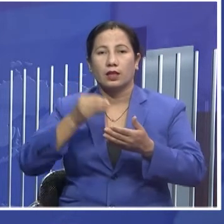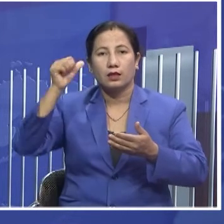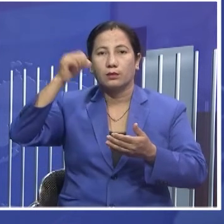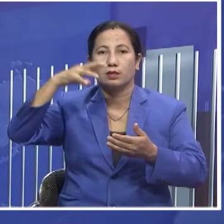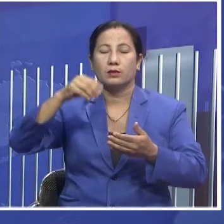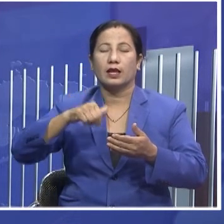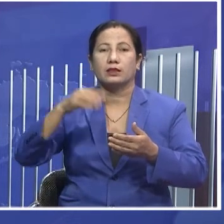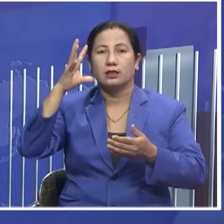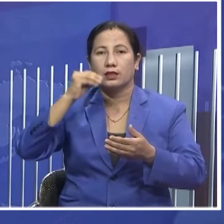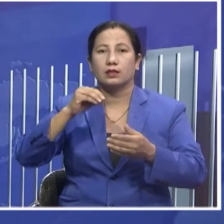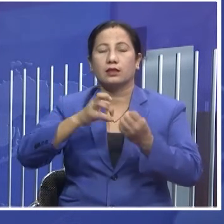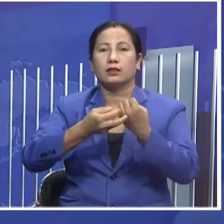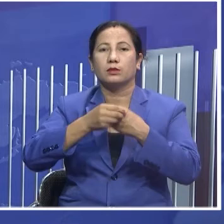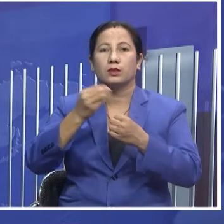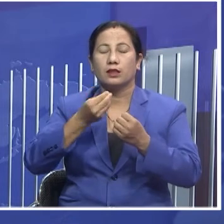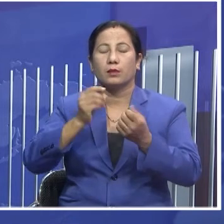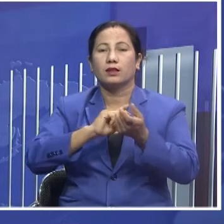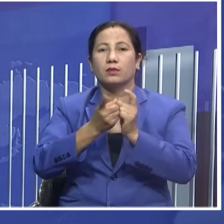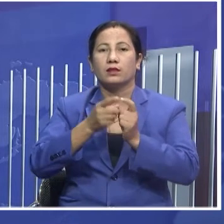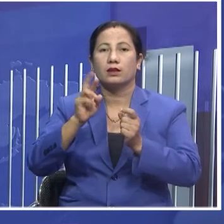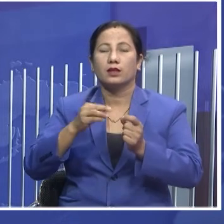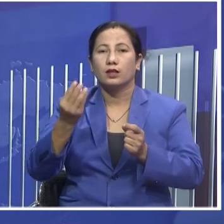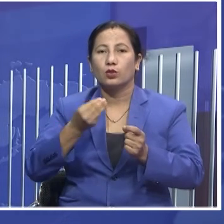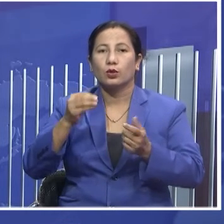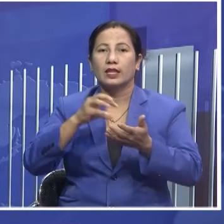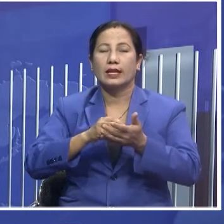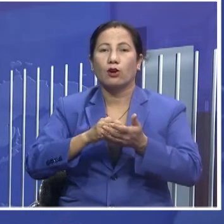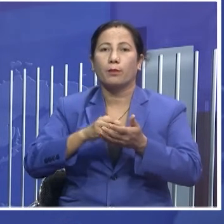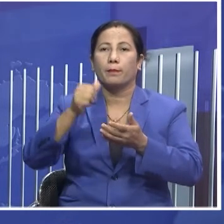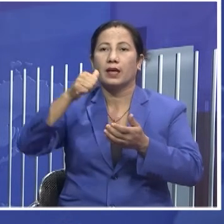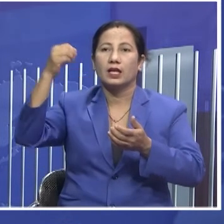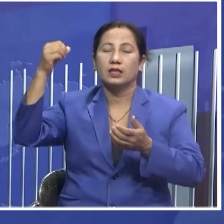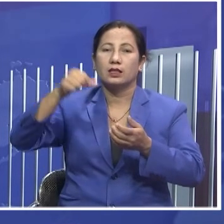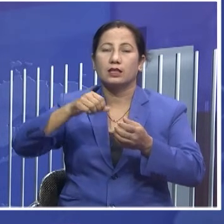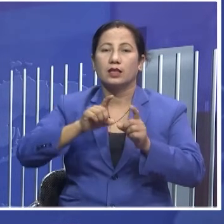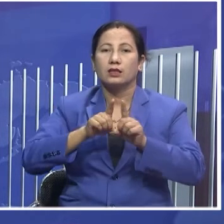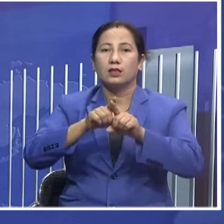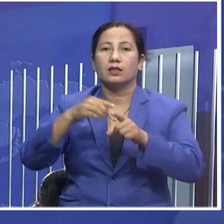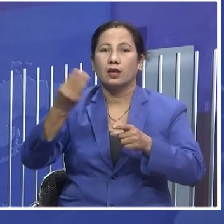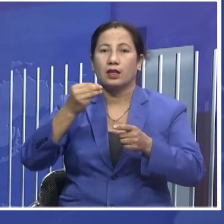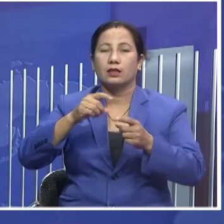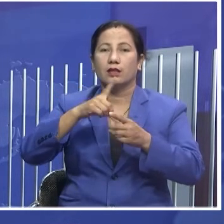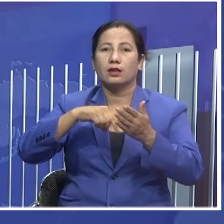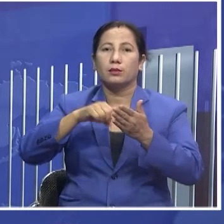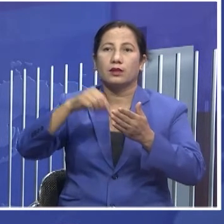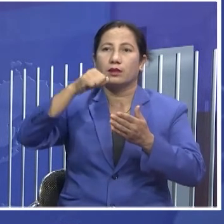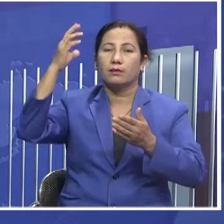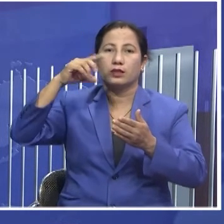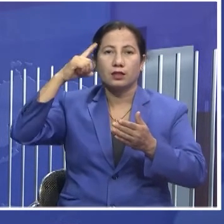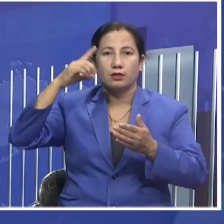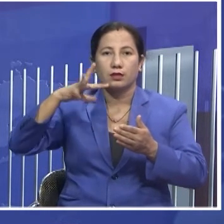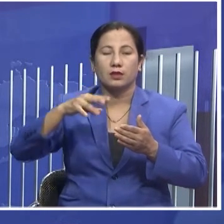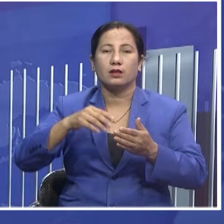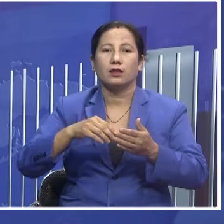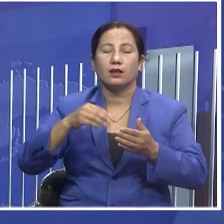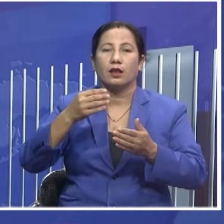आज राति देशभर सामान्य बदली रही थोरै स्थानहरूमा मेघगर्जन, चट्याङसहित हल्कादेखि मध्यम वर्षाको सम्भावना रहेको छ।